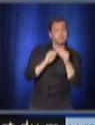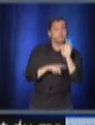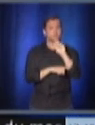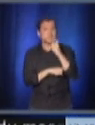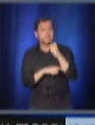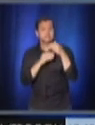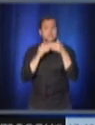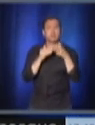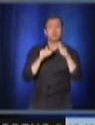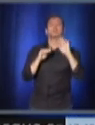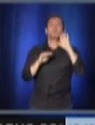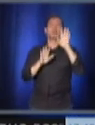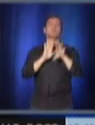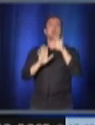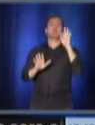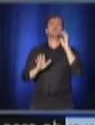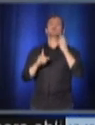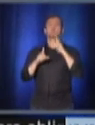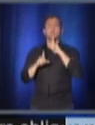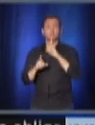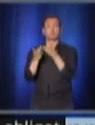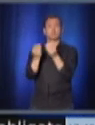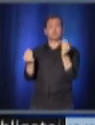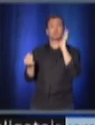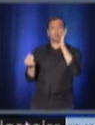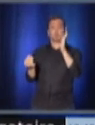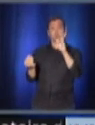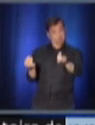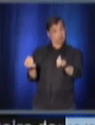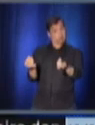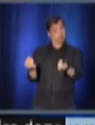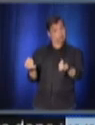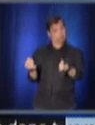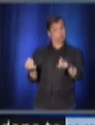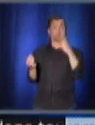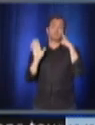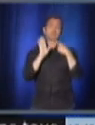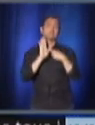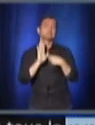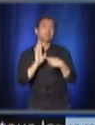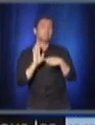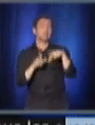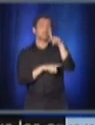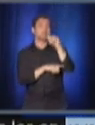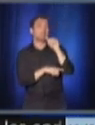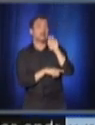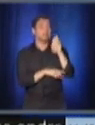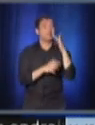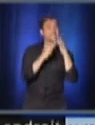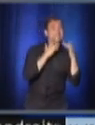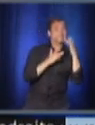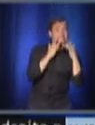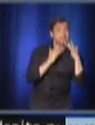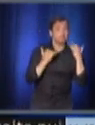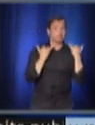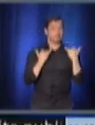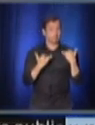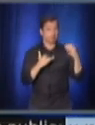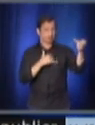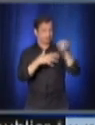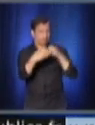solutions temporaires, mais aussi des solutions. J'estime qu'avec les préposés aux bénéficiaires, on a fait la preuve